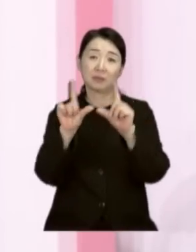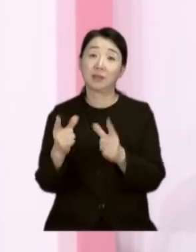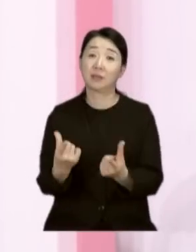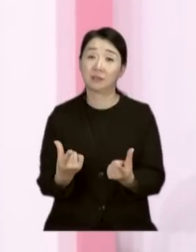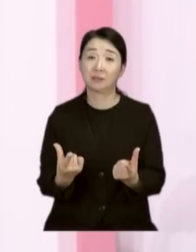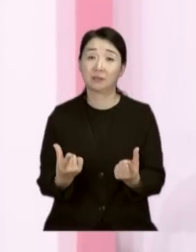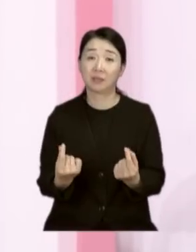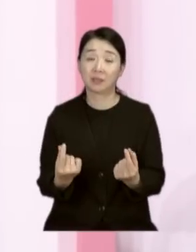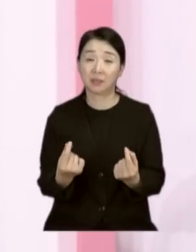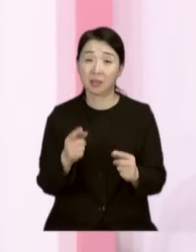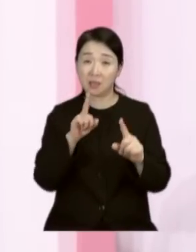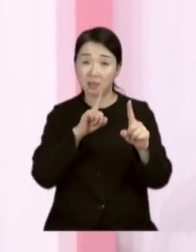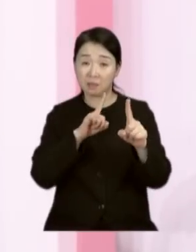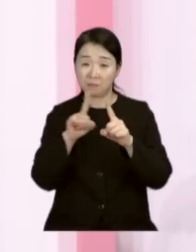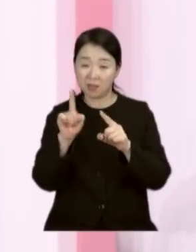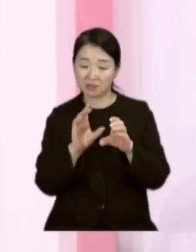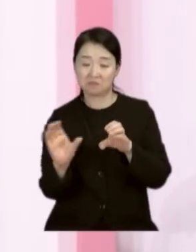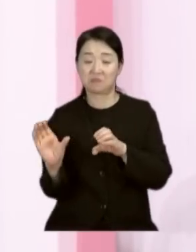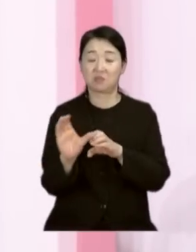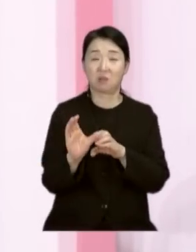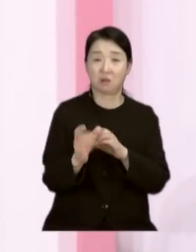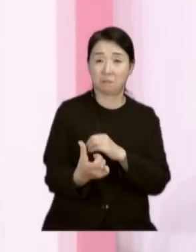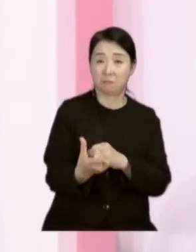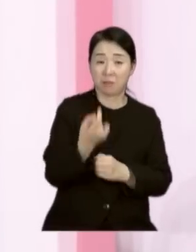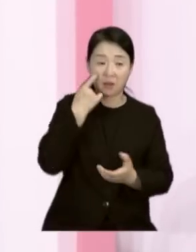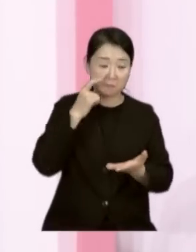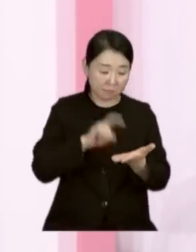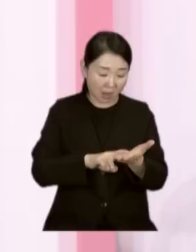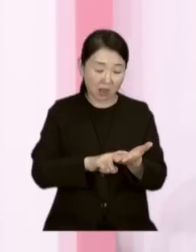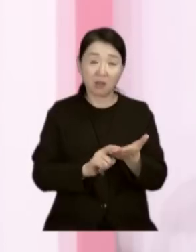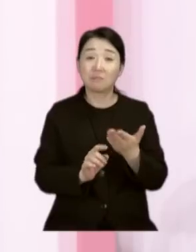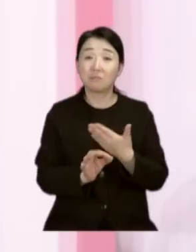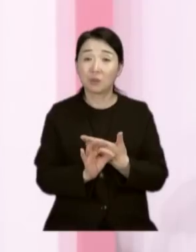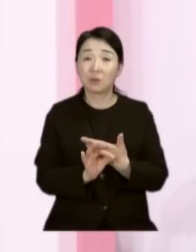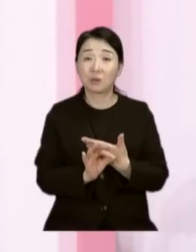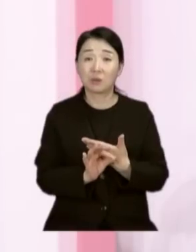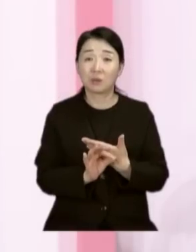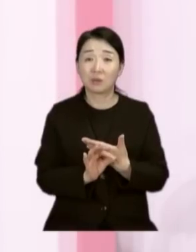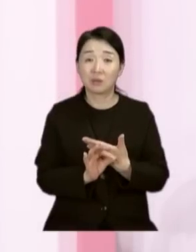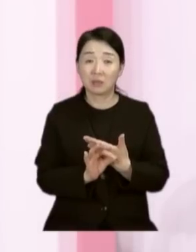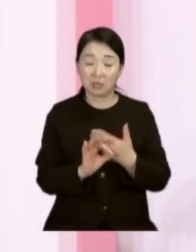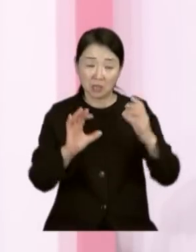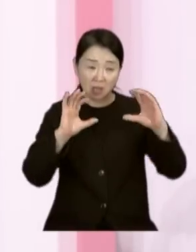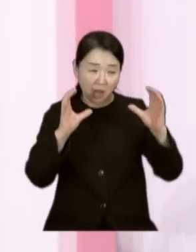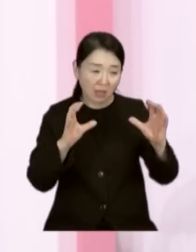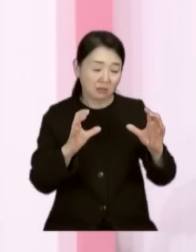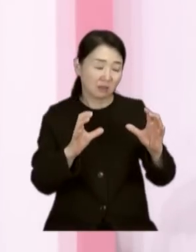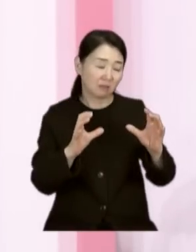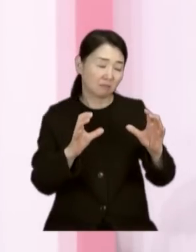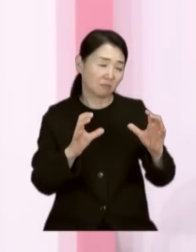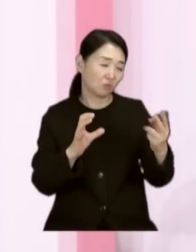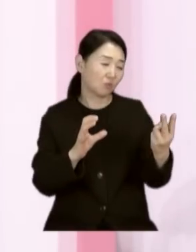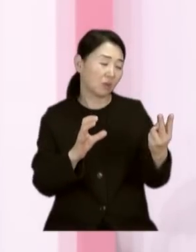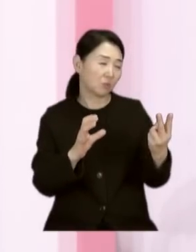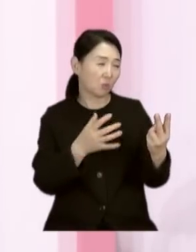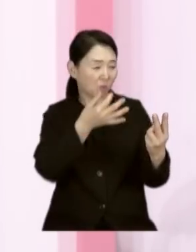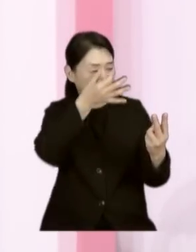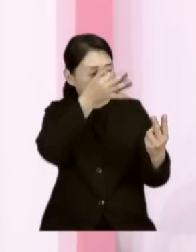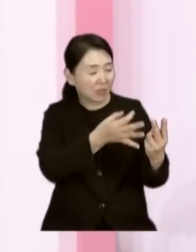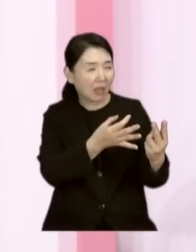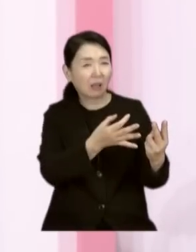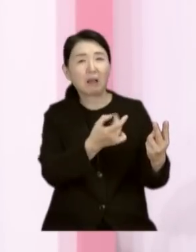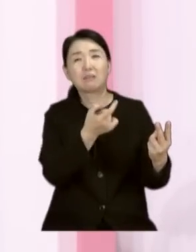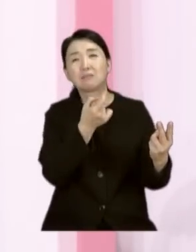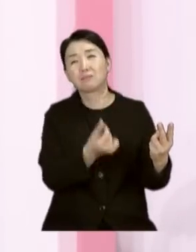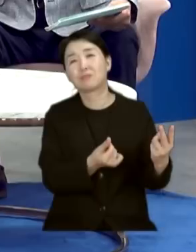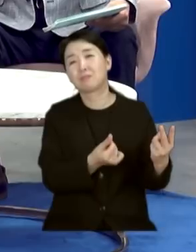아닌가. 말씀을 좀 더 일찍 알았더라면 아이들한테 좀 덜 미안한 엄마가 될 수